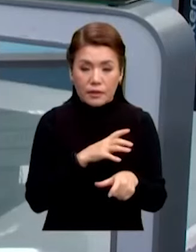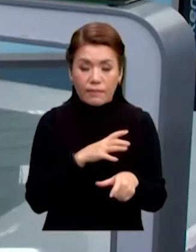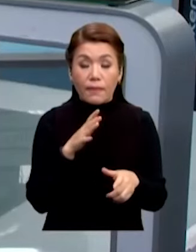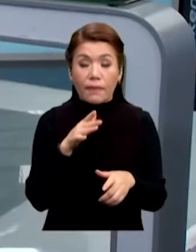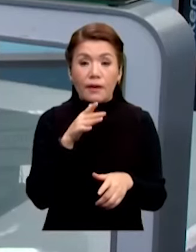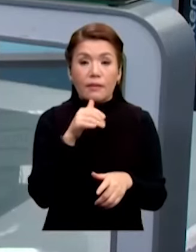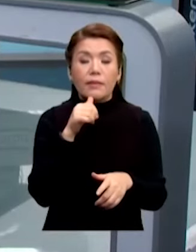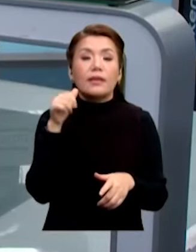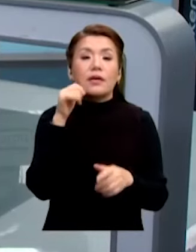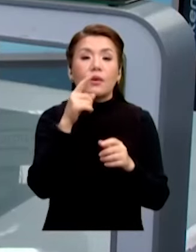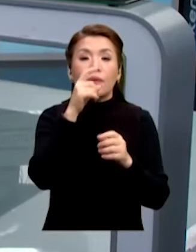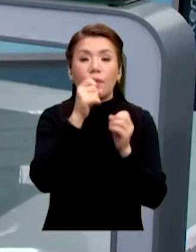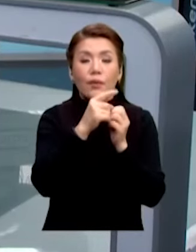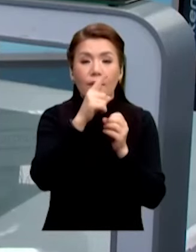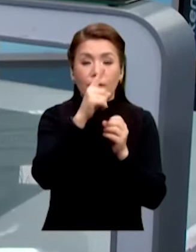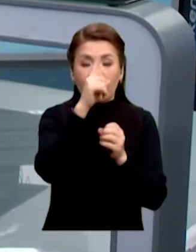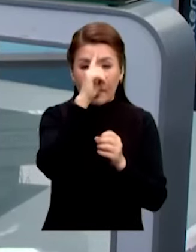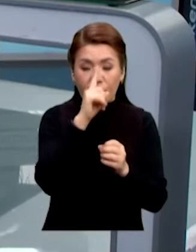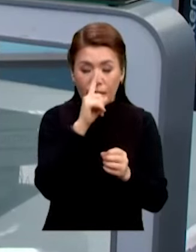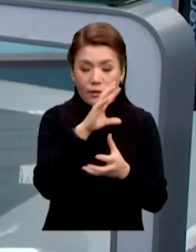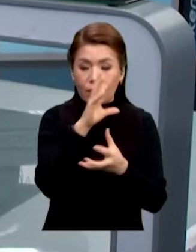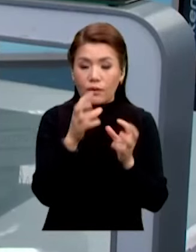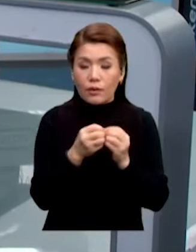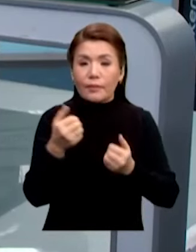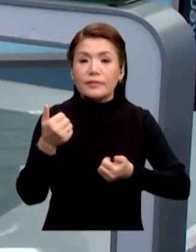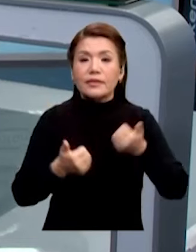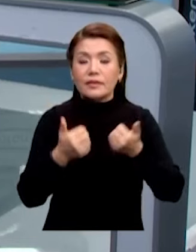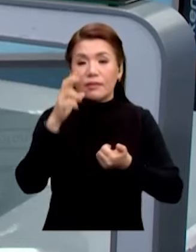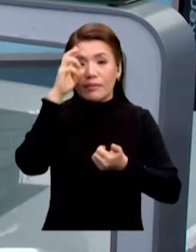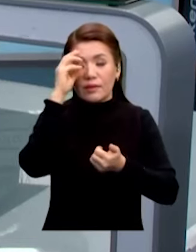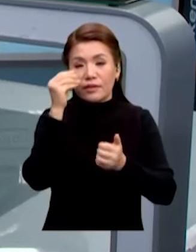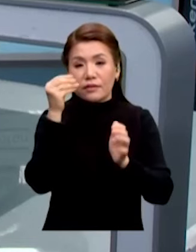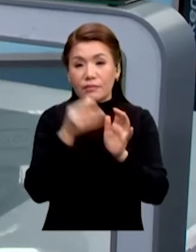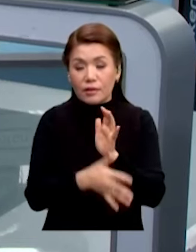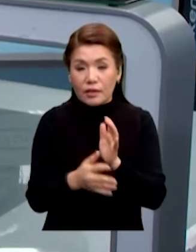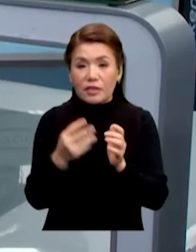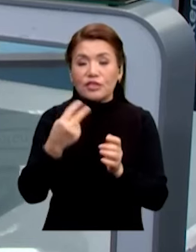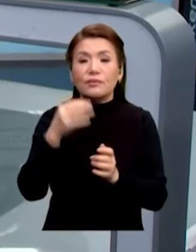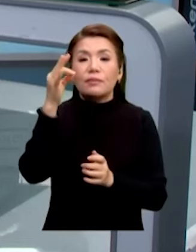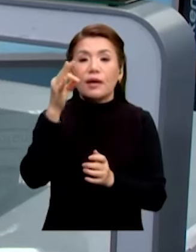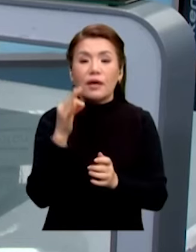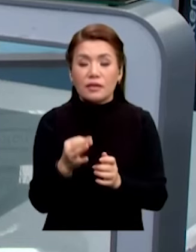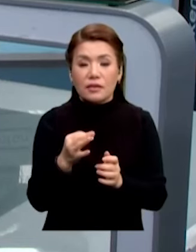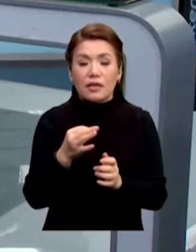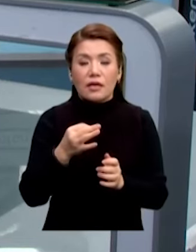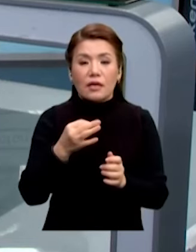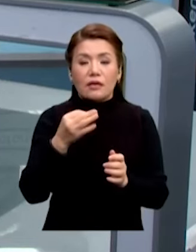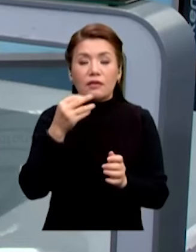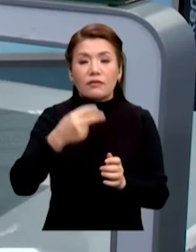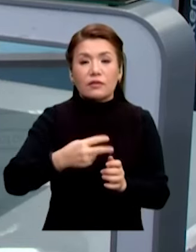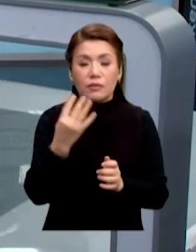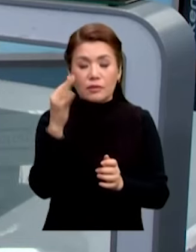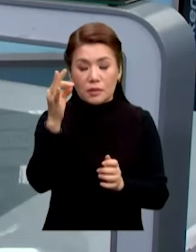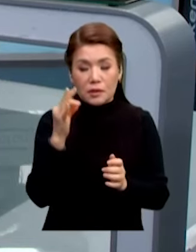Былтыр 11 айда мемлекеттік бюджет түсімдері бір жыл бұрынғымен салыстырғанда 20% өскен, ал шығындар 24%